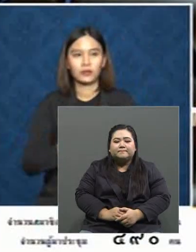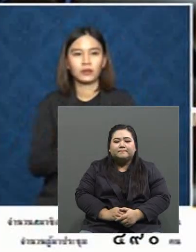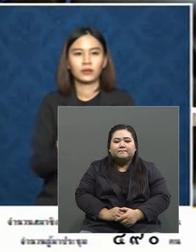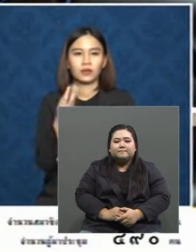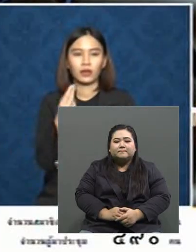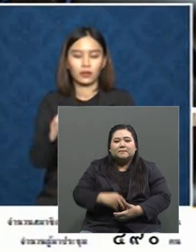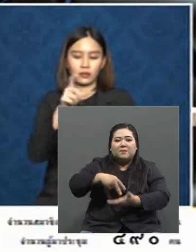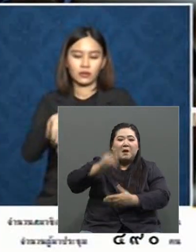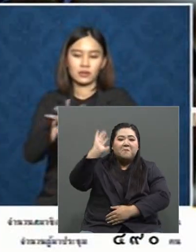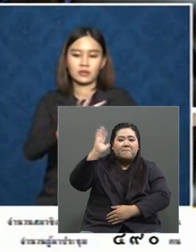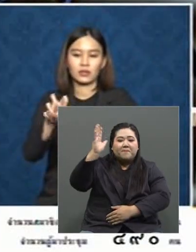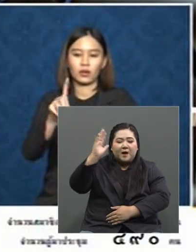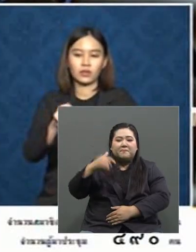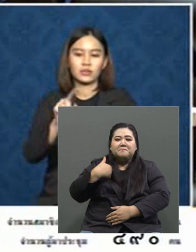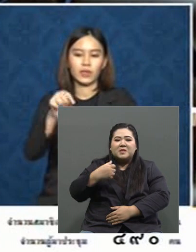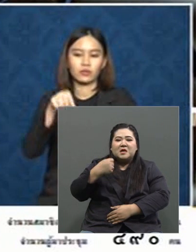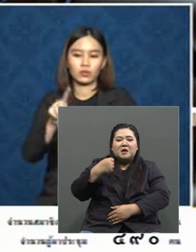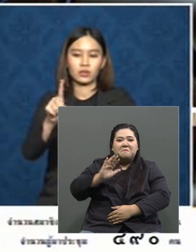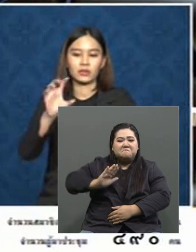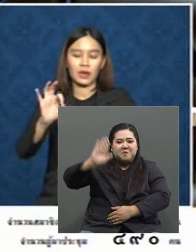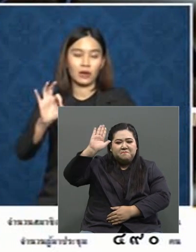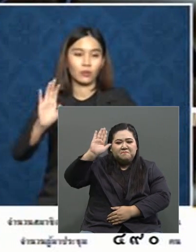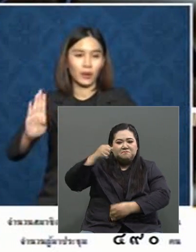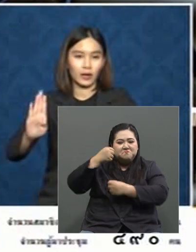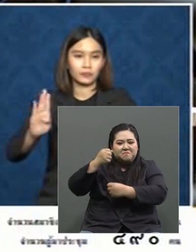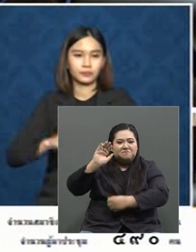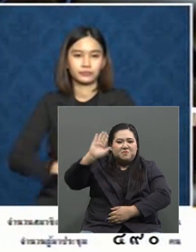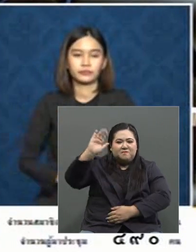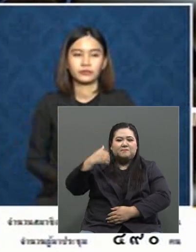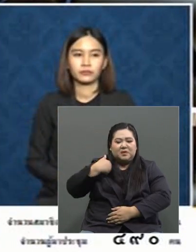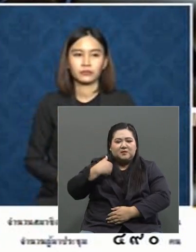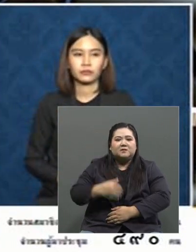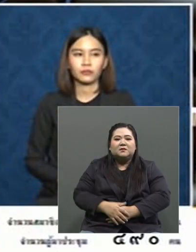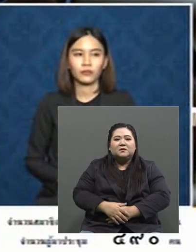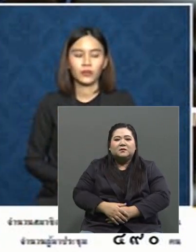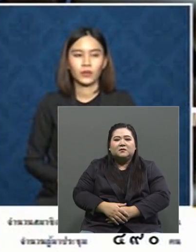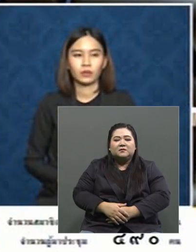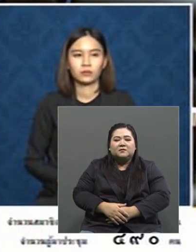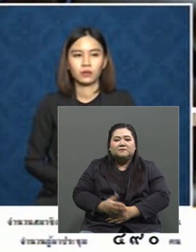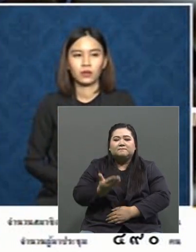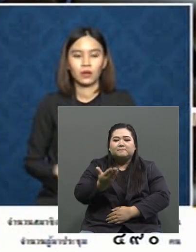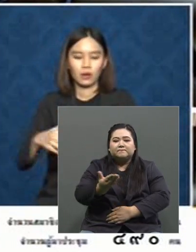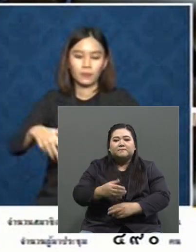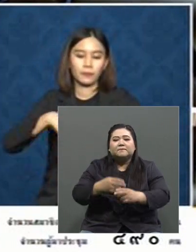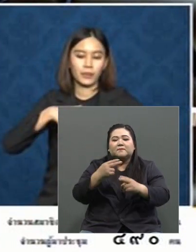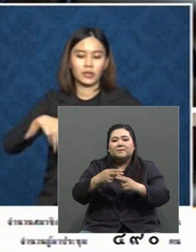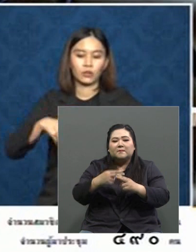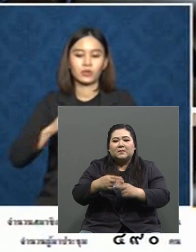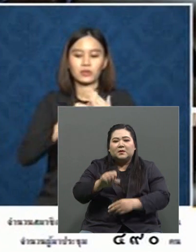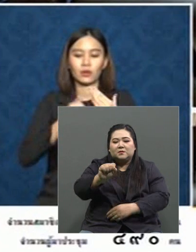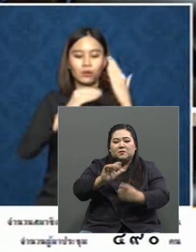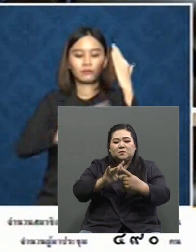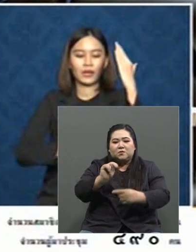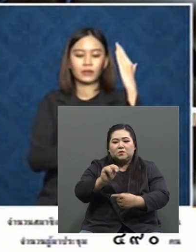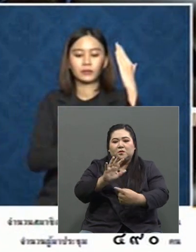อภิปรายในช่วงเช้ามีการประท้วงกันไปมาเล็กน้อยในระหว่างการอภิปรายของนางสาวสุนัชชาโลสถาพรพิพิต